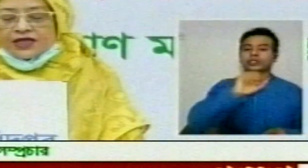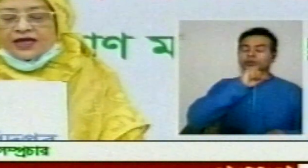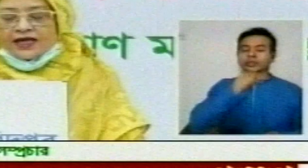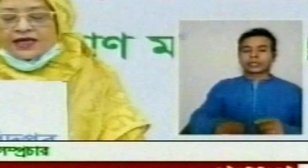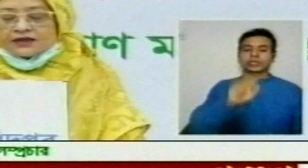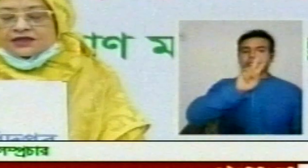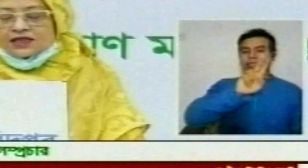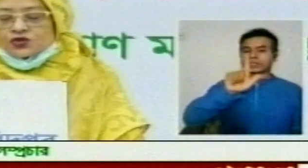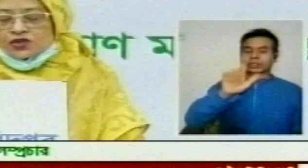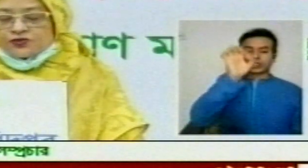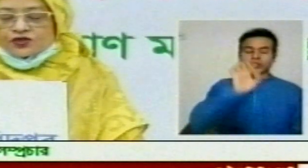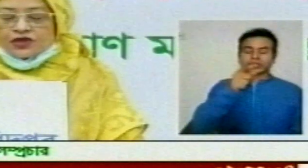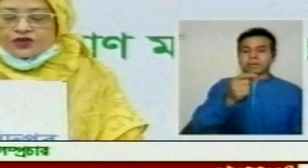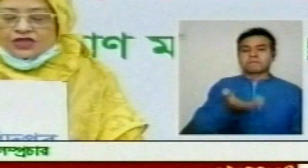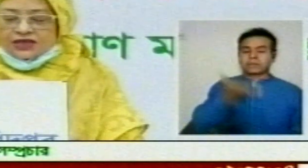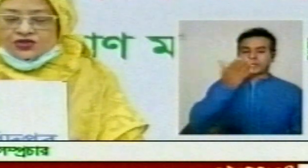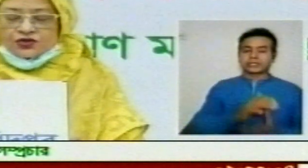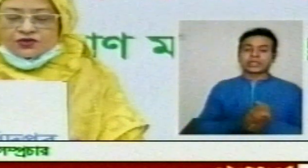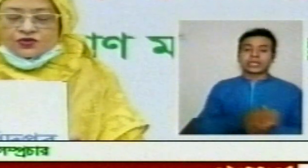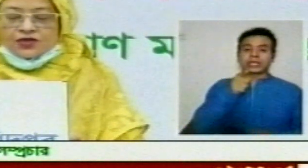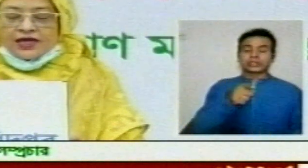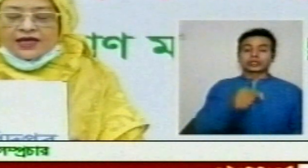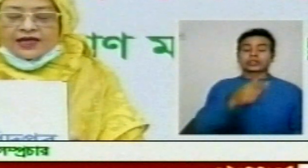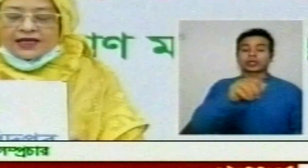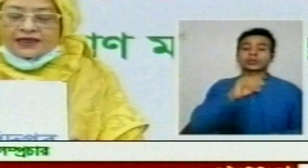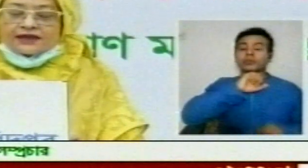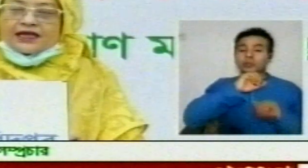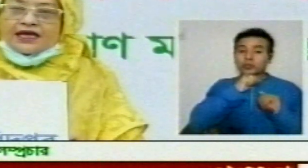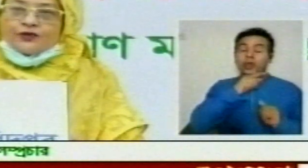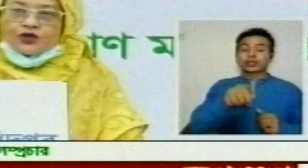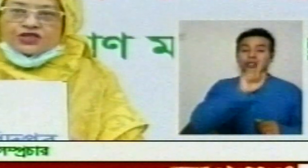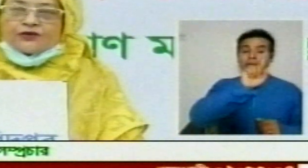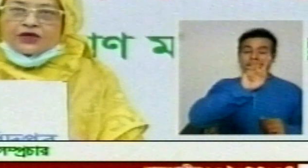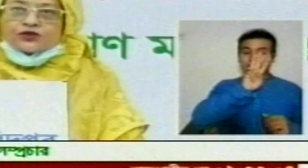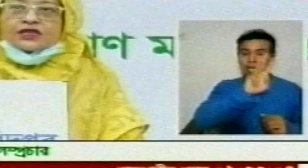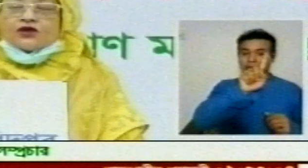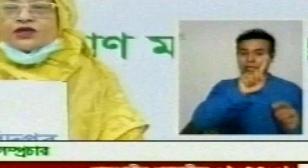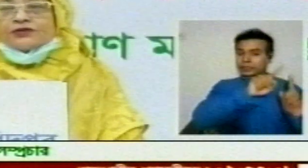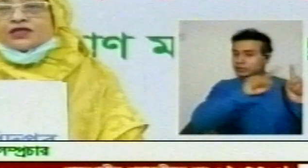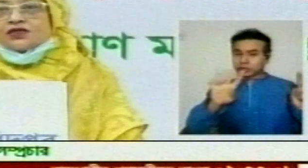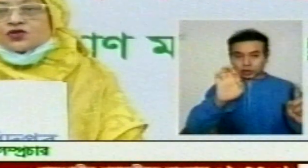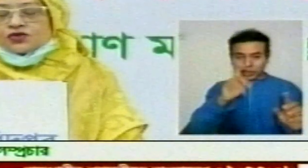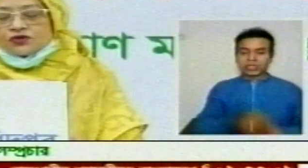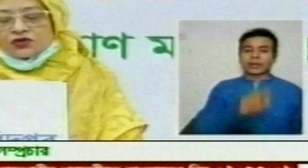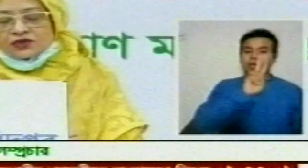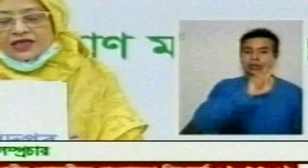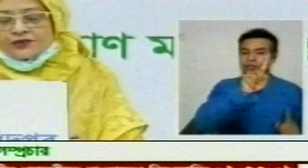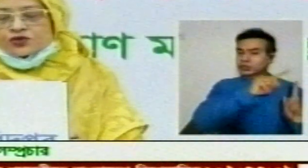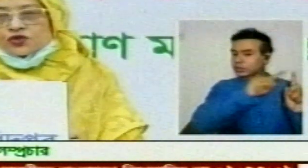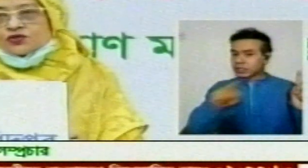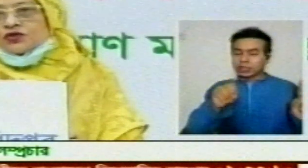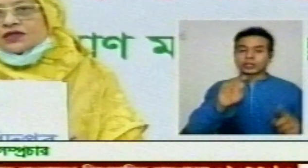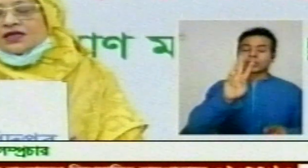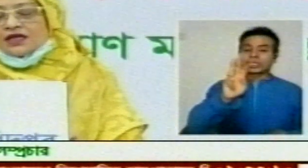তারপরে 31 থেকে 40 বছরের মধ্যে 27%। এই ক্ষেত্রে এই বয়সের মানুষদের অনেক বেশি সচেতনতা